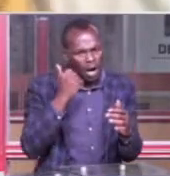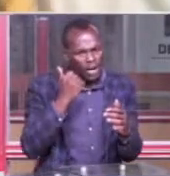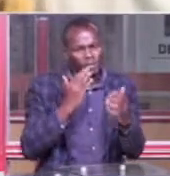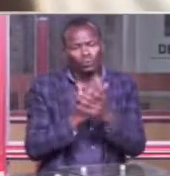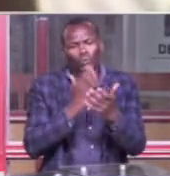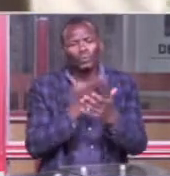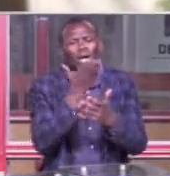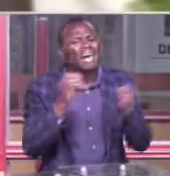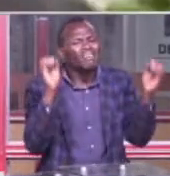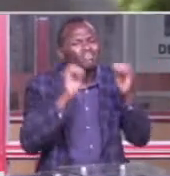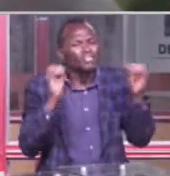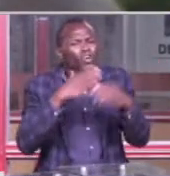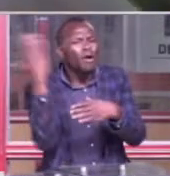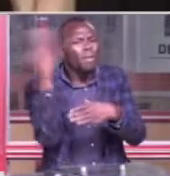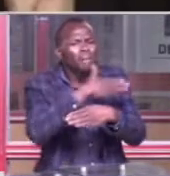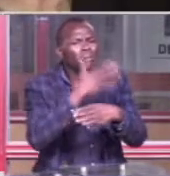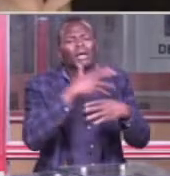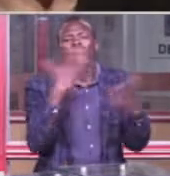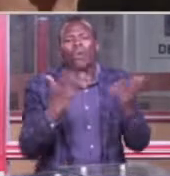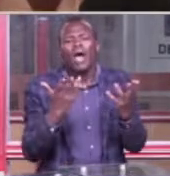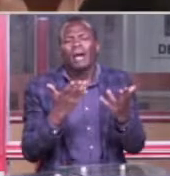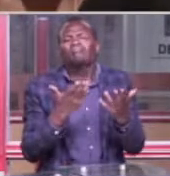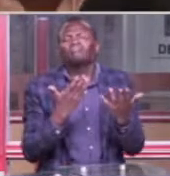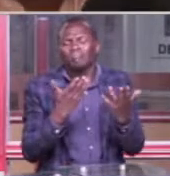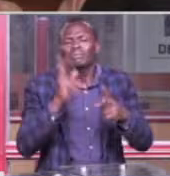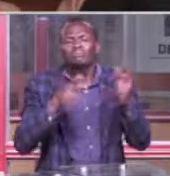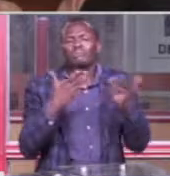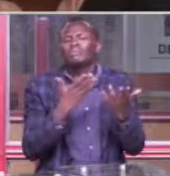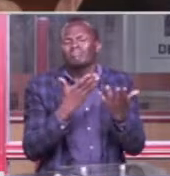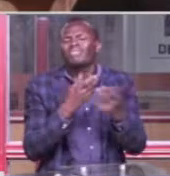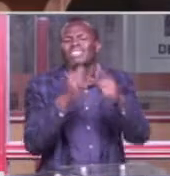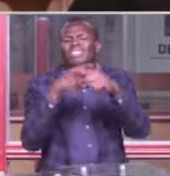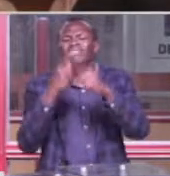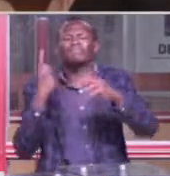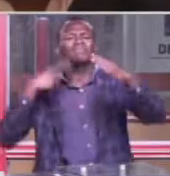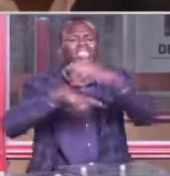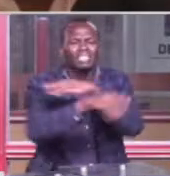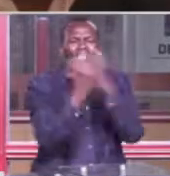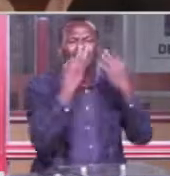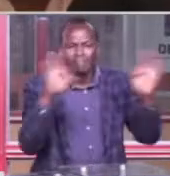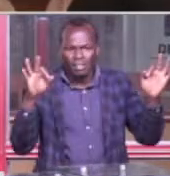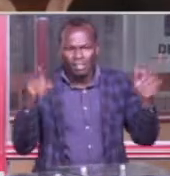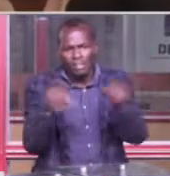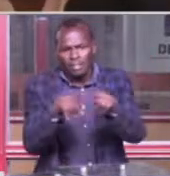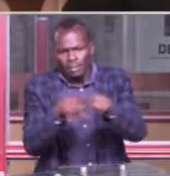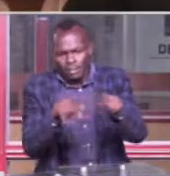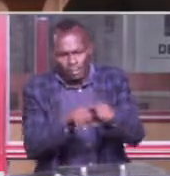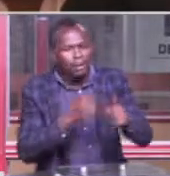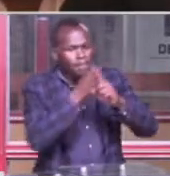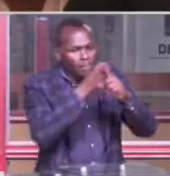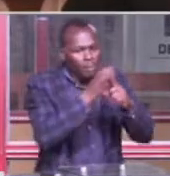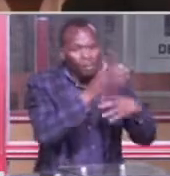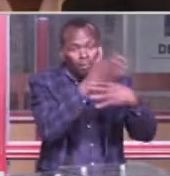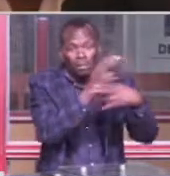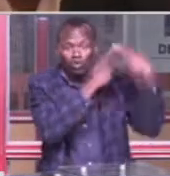nga kiba kizibu okuziyiza. Ono akubiriza minisitule ekola ku nsonga z'omunda mu ggwanga ekole ku nsalo